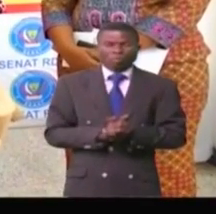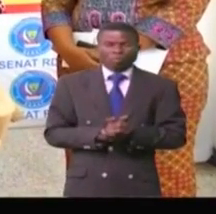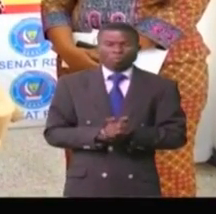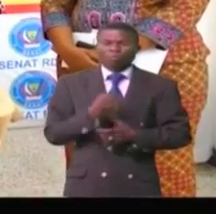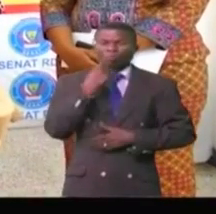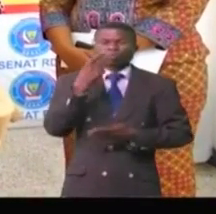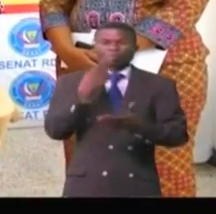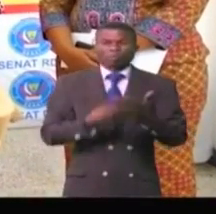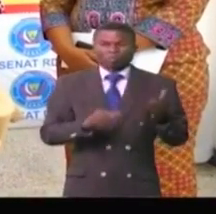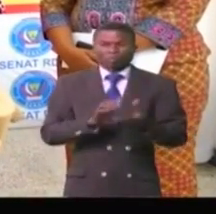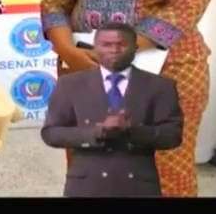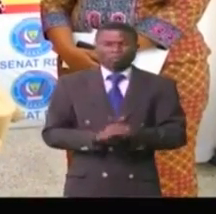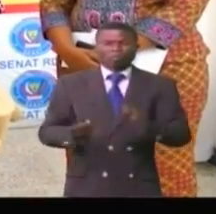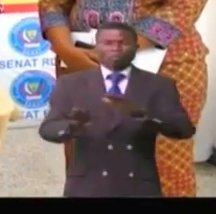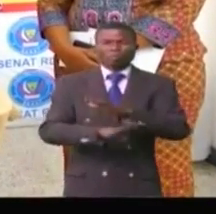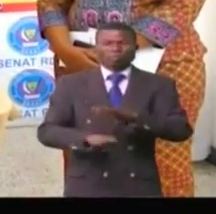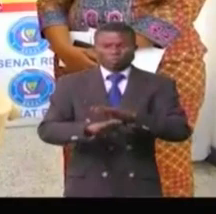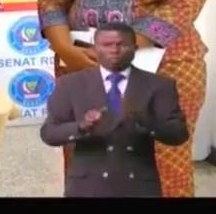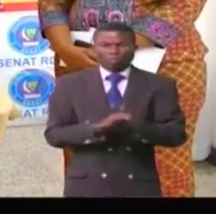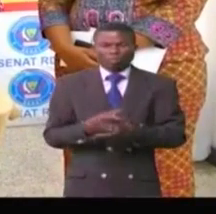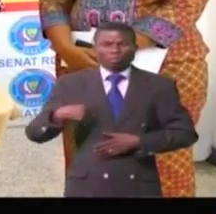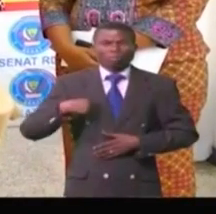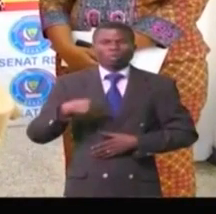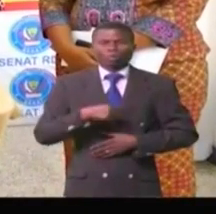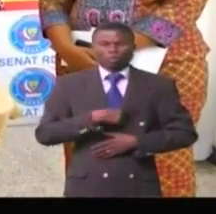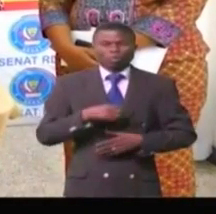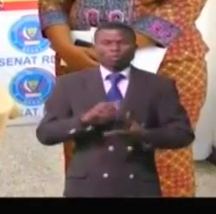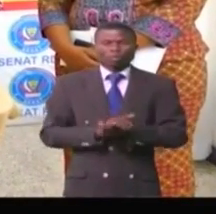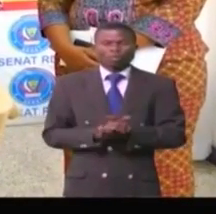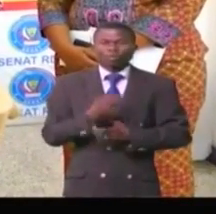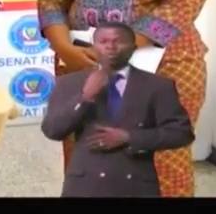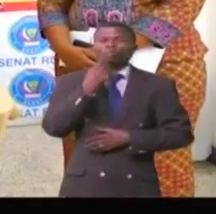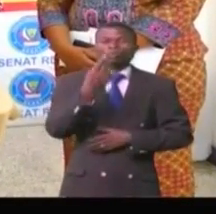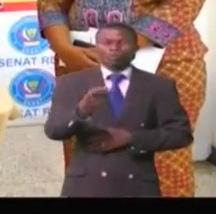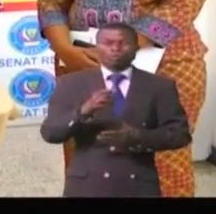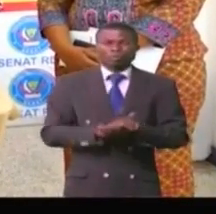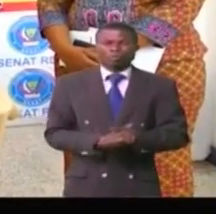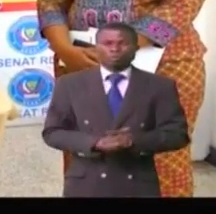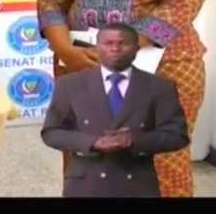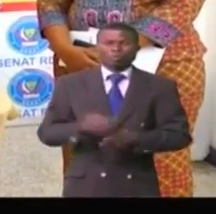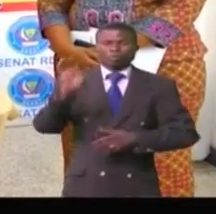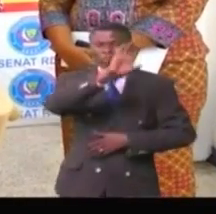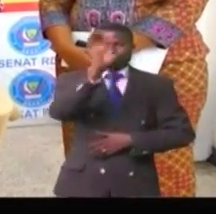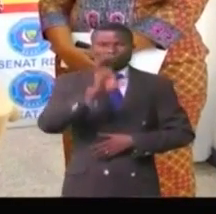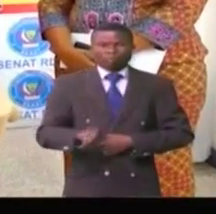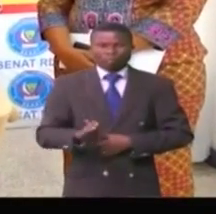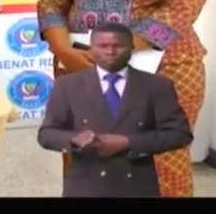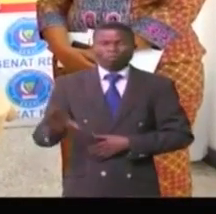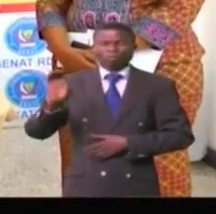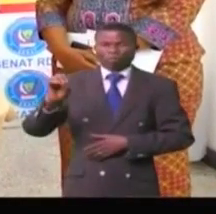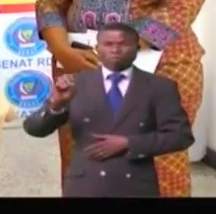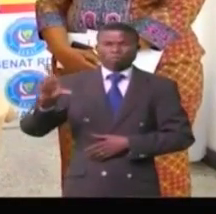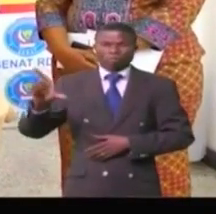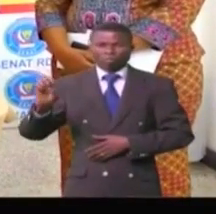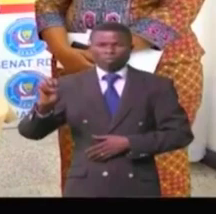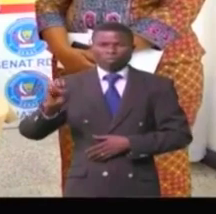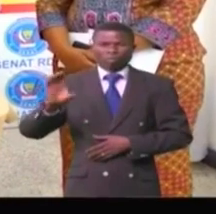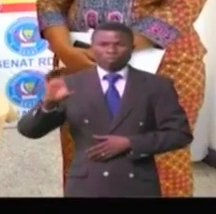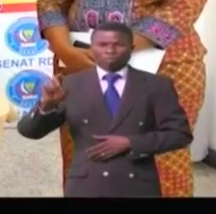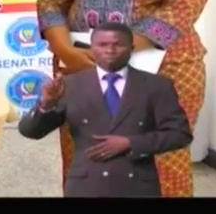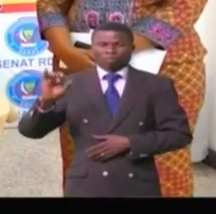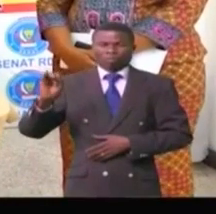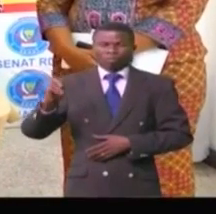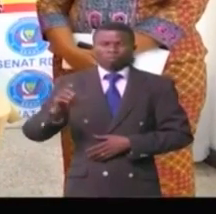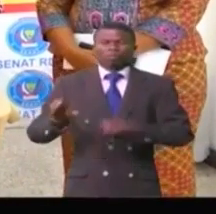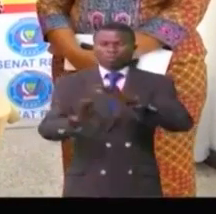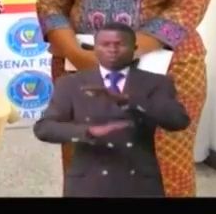j'ai des éléments de base, parce que nous disons que les communes, les collectivités sont vraiment la